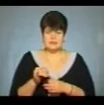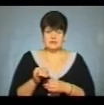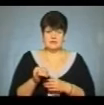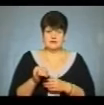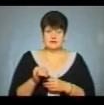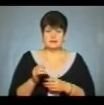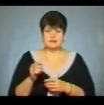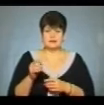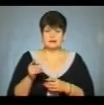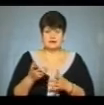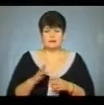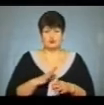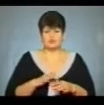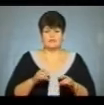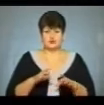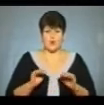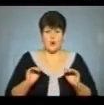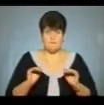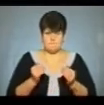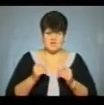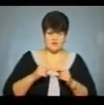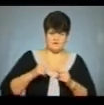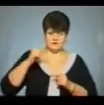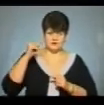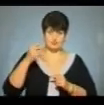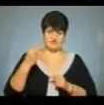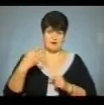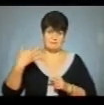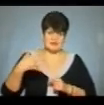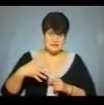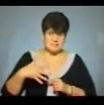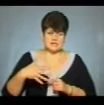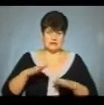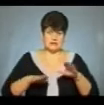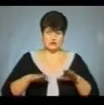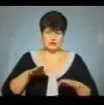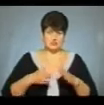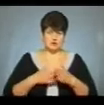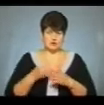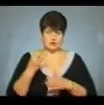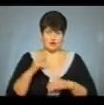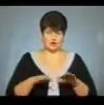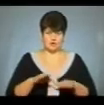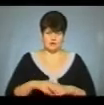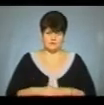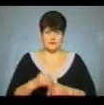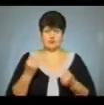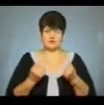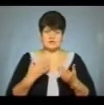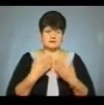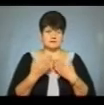проєктантами, яка, де було вирішено обмежити габарит до 2,50 і тонажність до 3 тонн. Водії, з якими